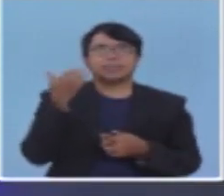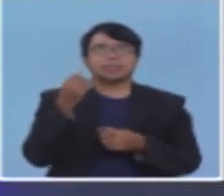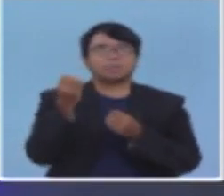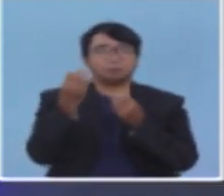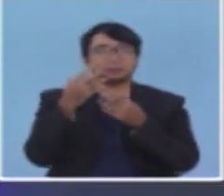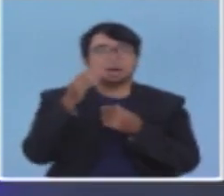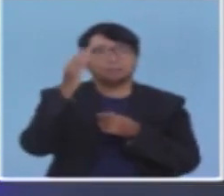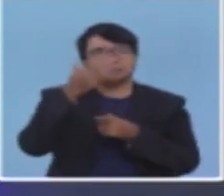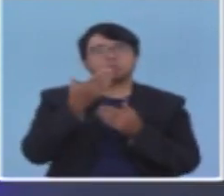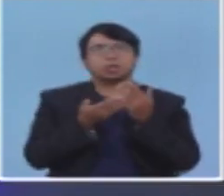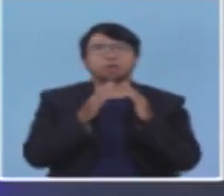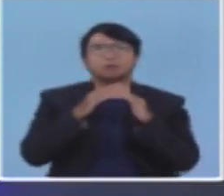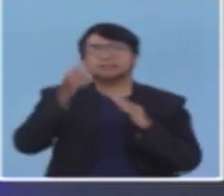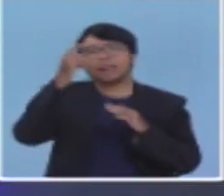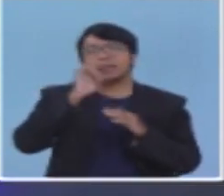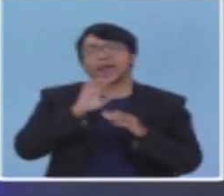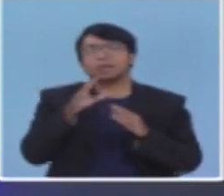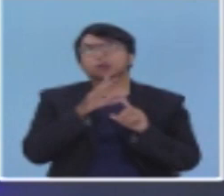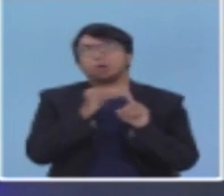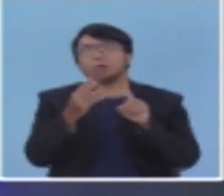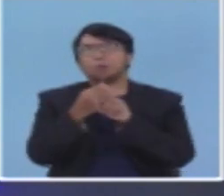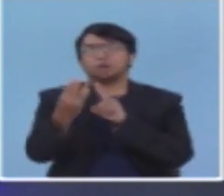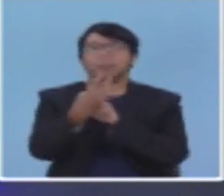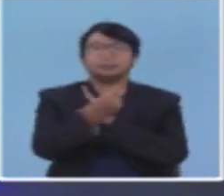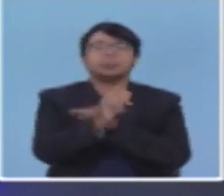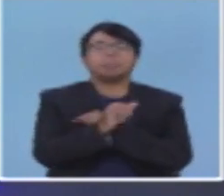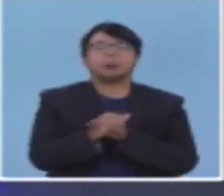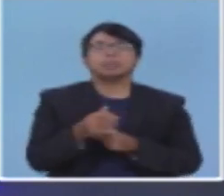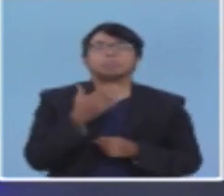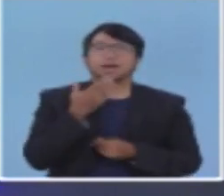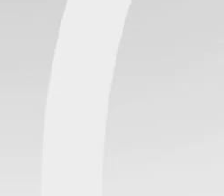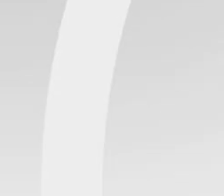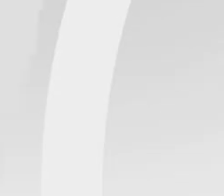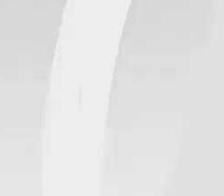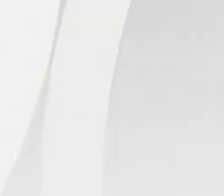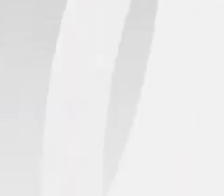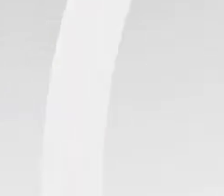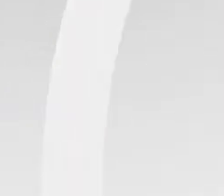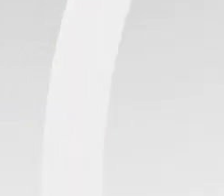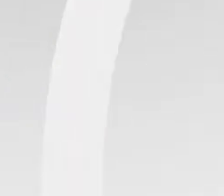rumah sakit lain sehingga orang tua merasa lebih aman. Terima kasih, Dok, atas informasinya dan sehat selalu.